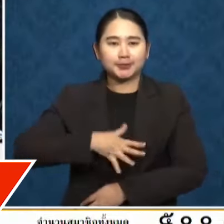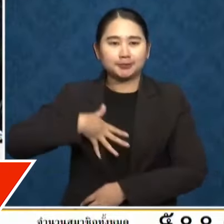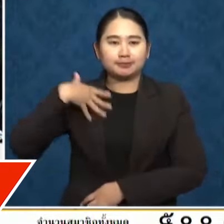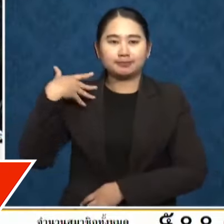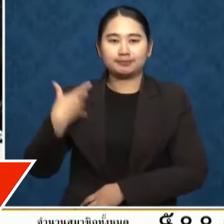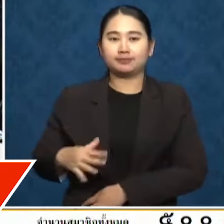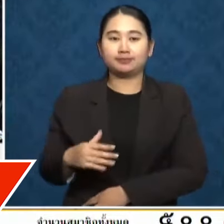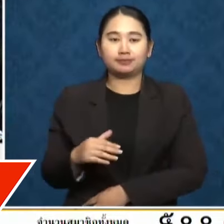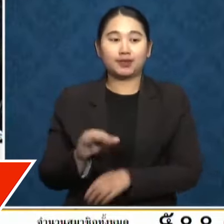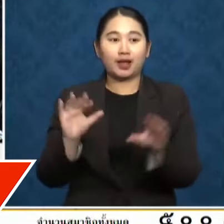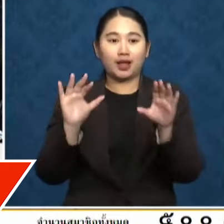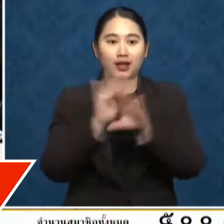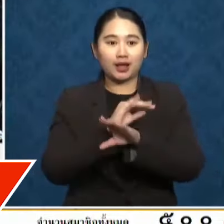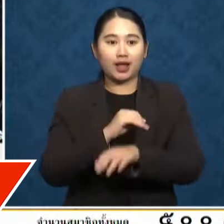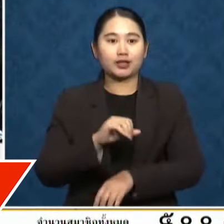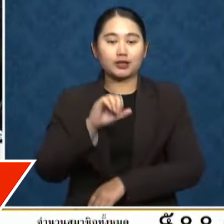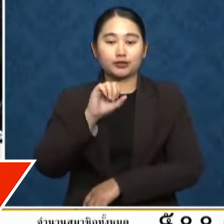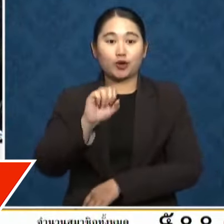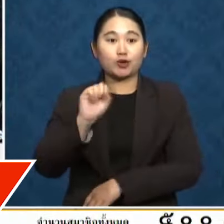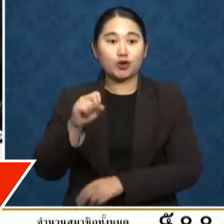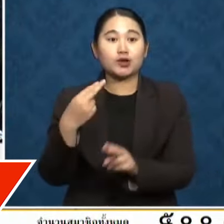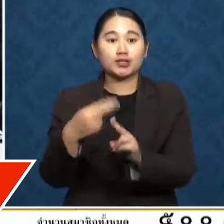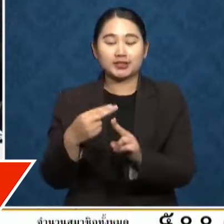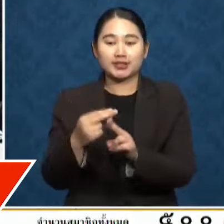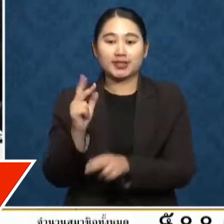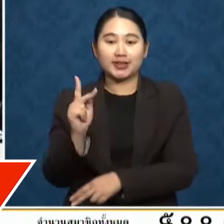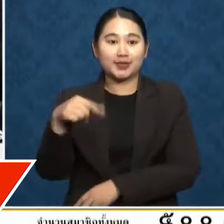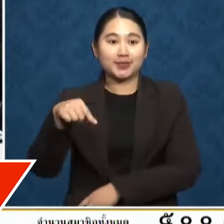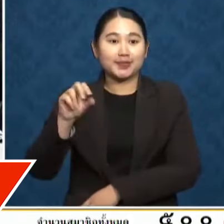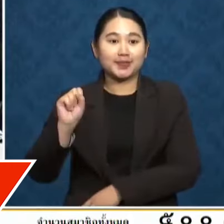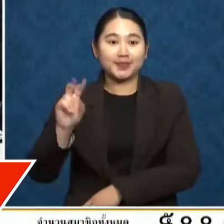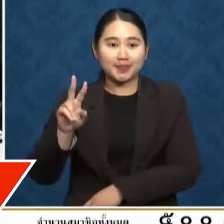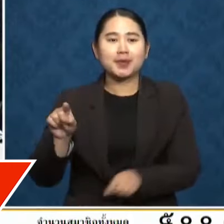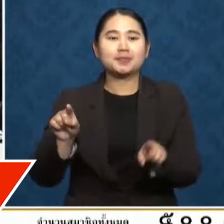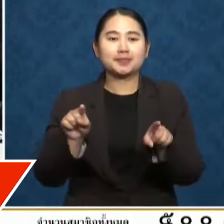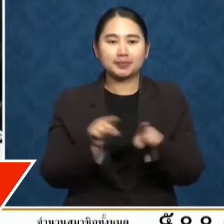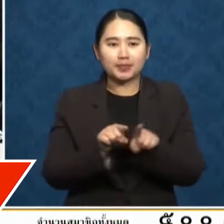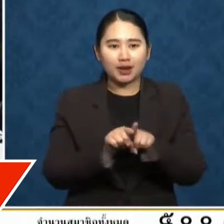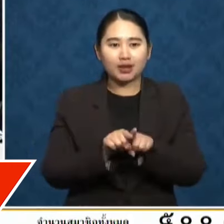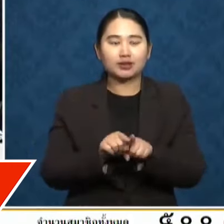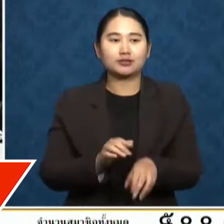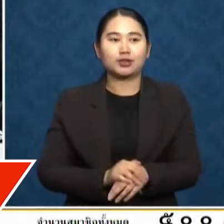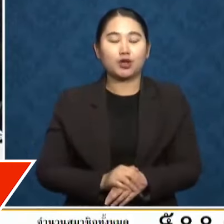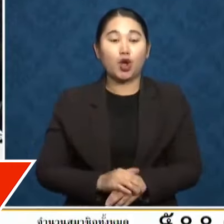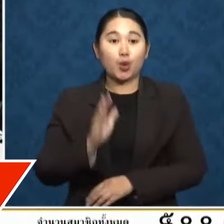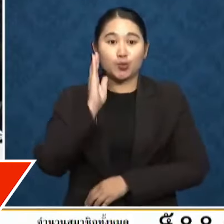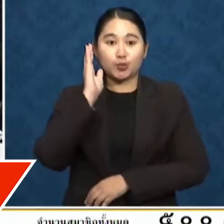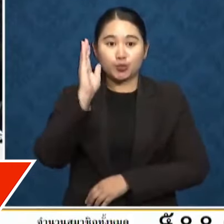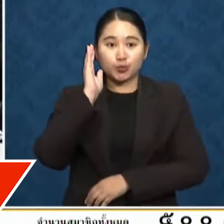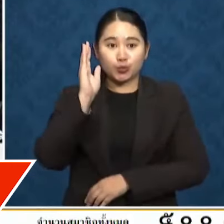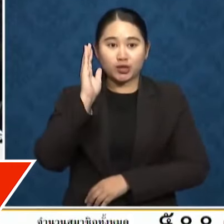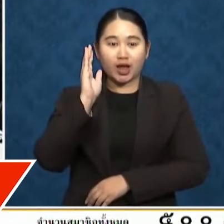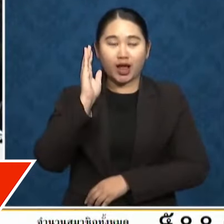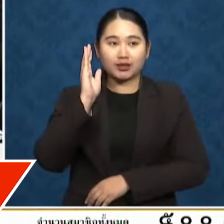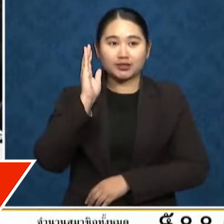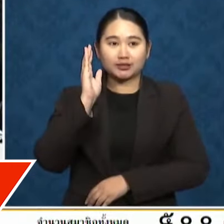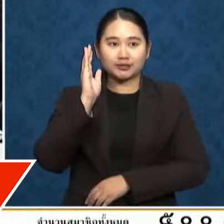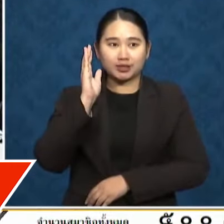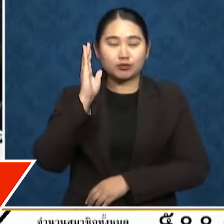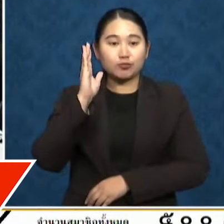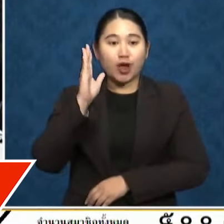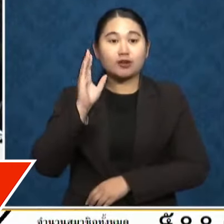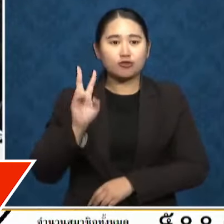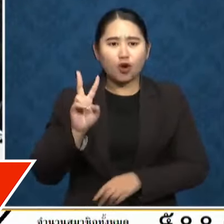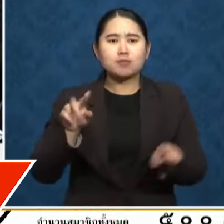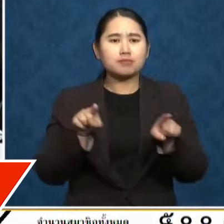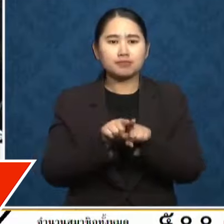เหมือนกับที่ท่านสอสอกิจ ชีวะธรรมันพักเก้าไกลซึ่งเป็ชายข้ามเพศอีกคนหน่ได้พี่ปลายไปก่